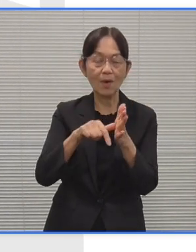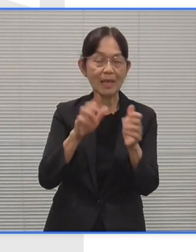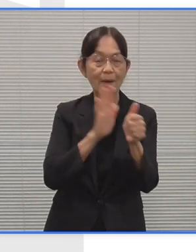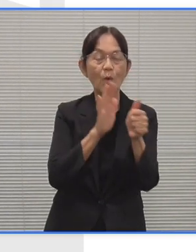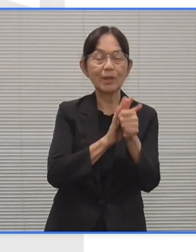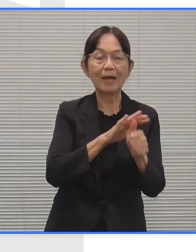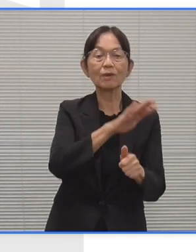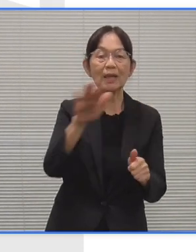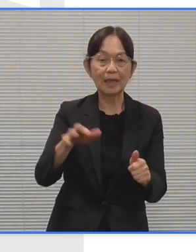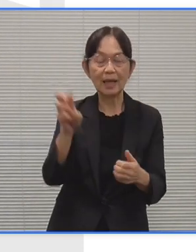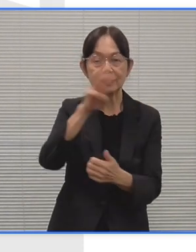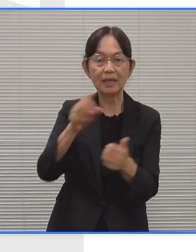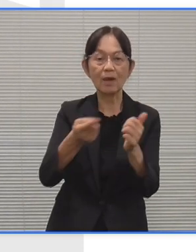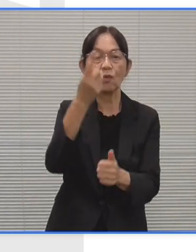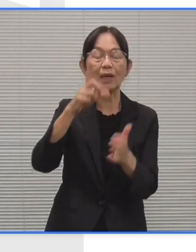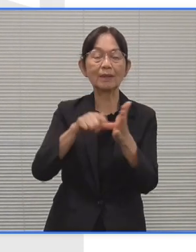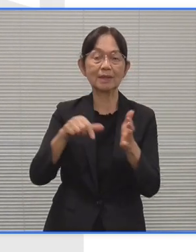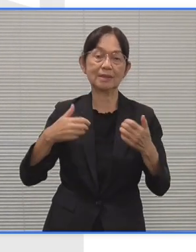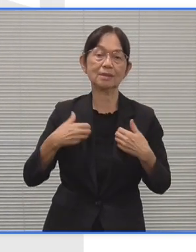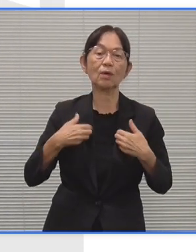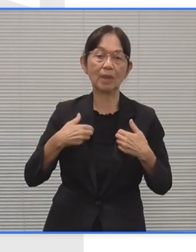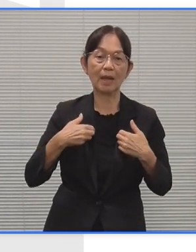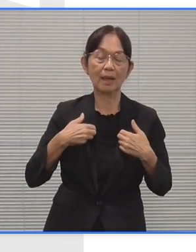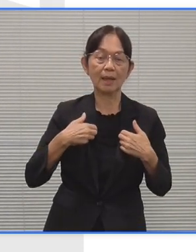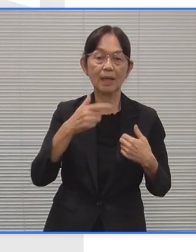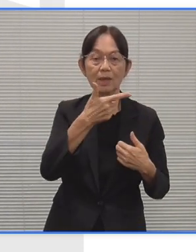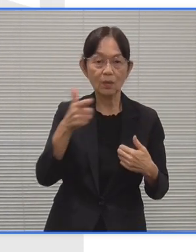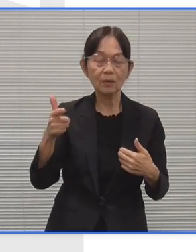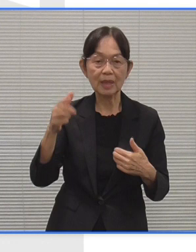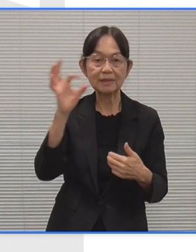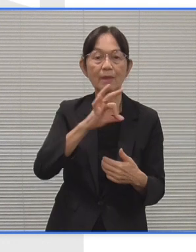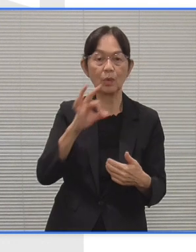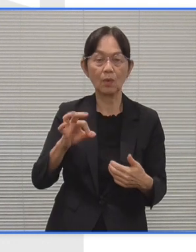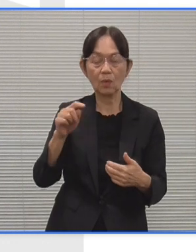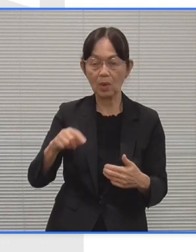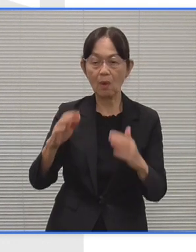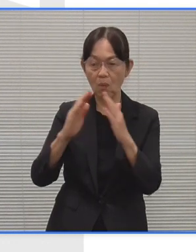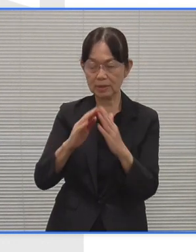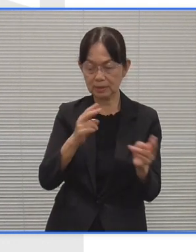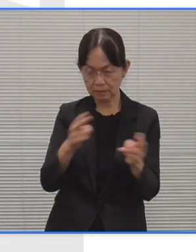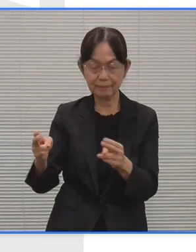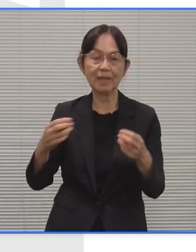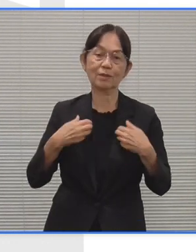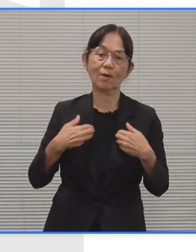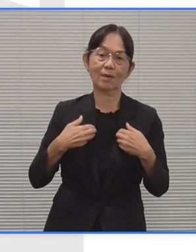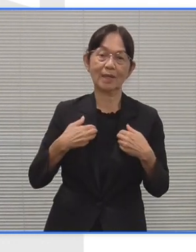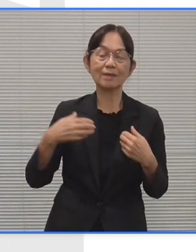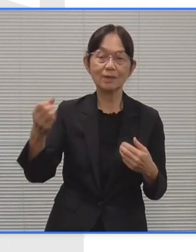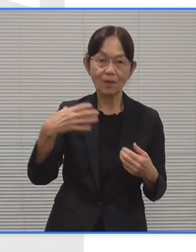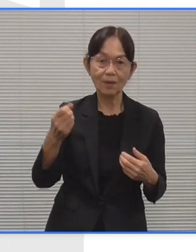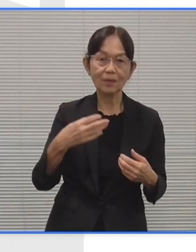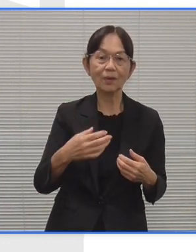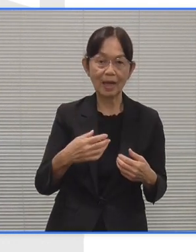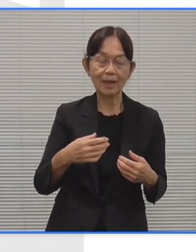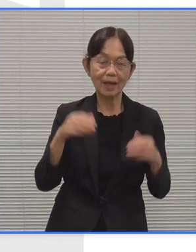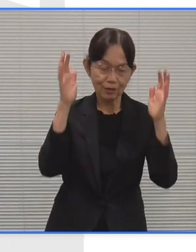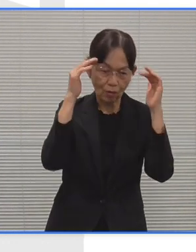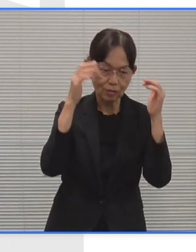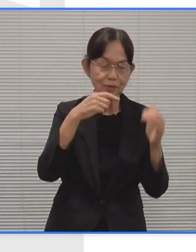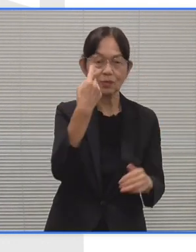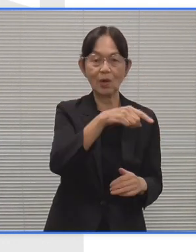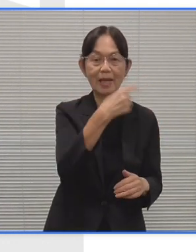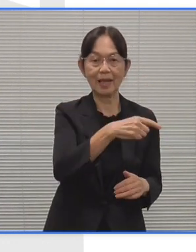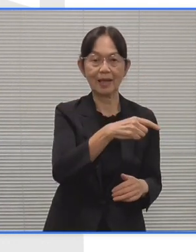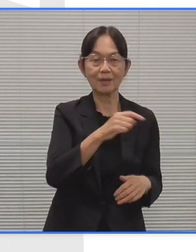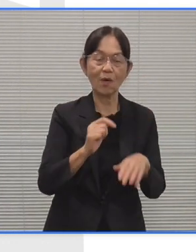品、こういうものはお家に置いとかなきゃダメですよとか、またドッグトレーナーの方からです